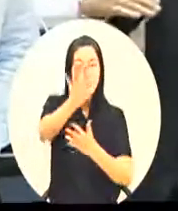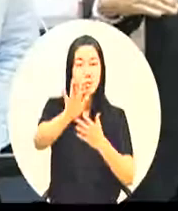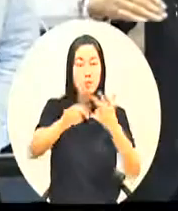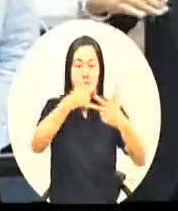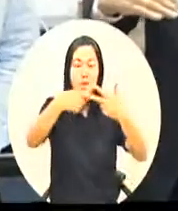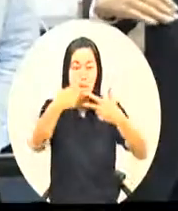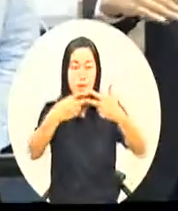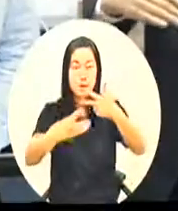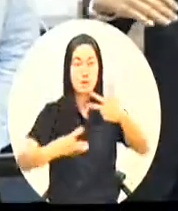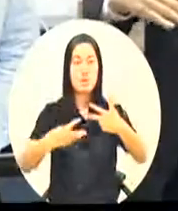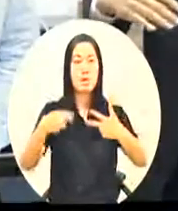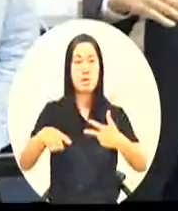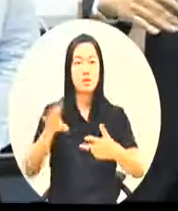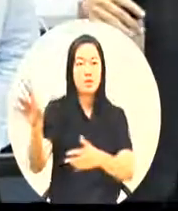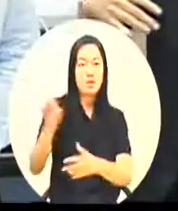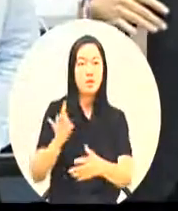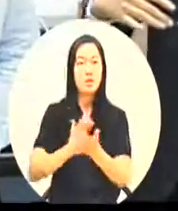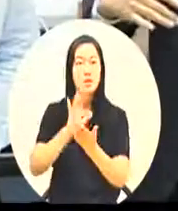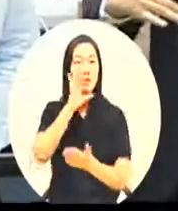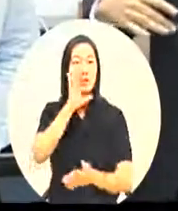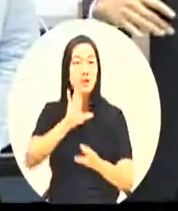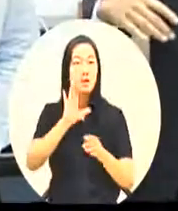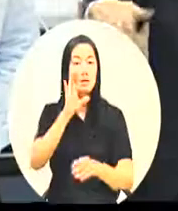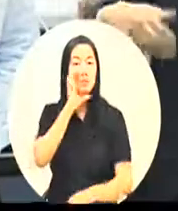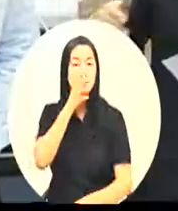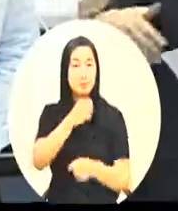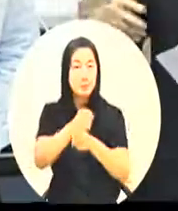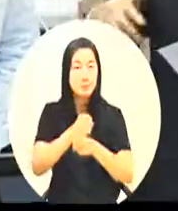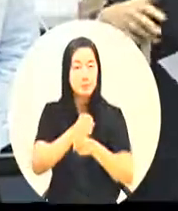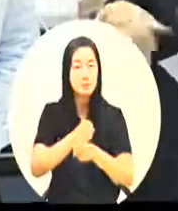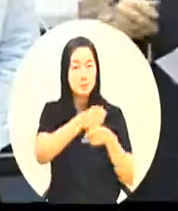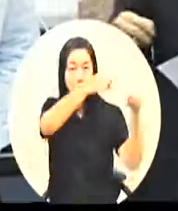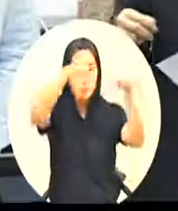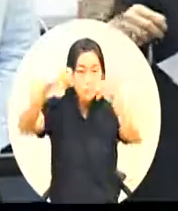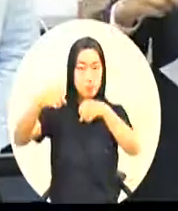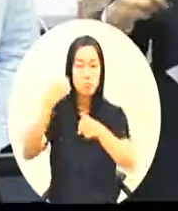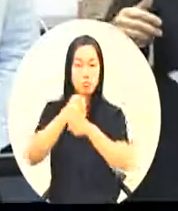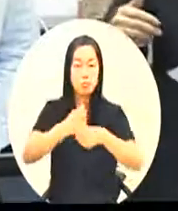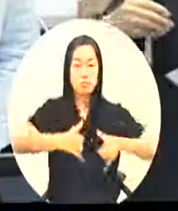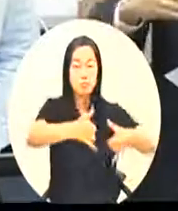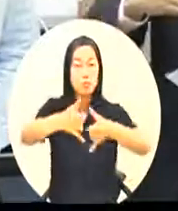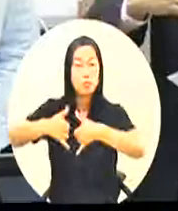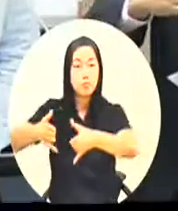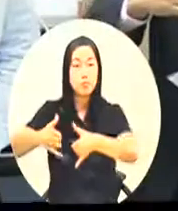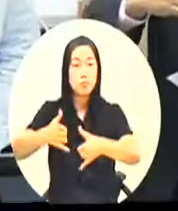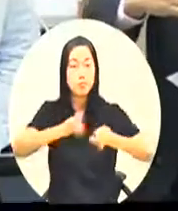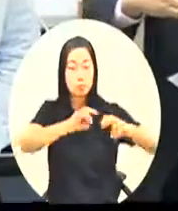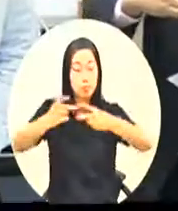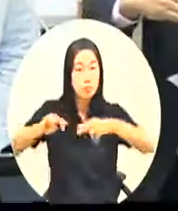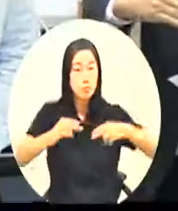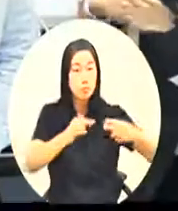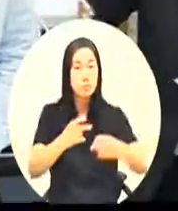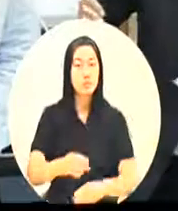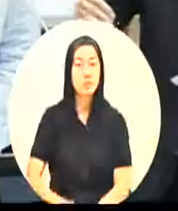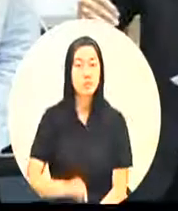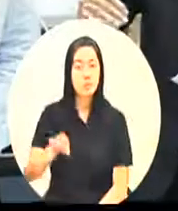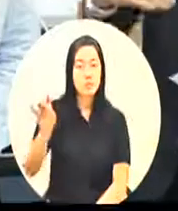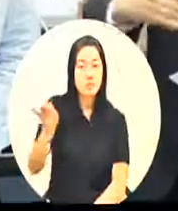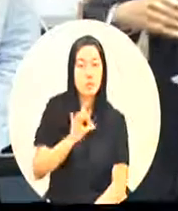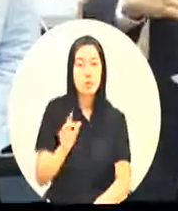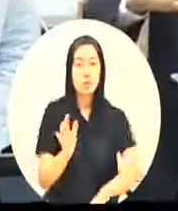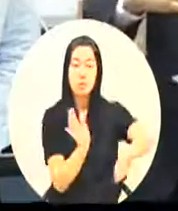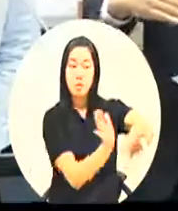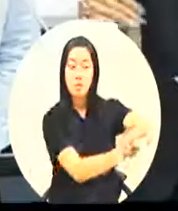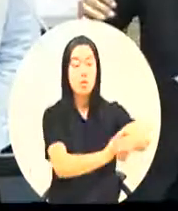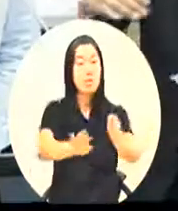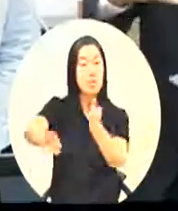用哈马星里面的某一些道路哈，做一些双向的调整，或是利用侧边的道路，比